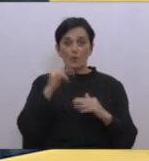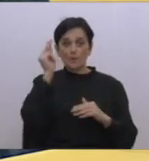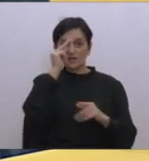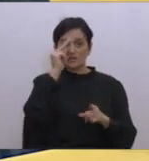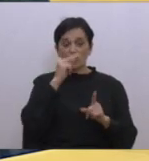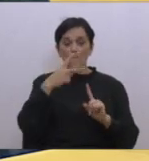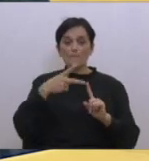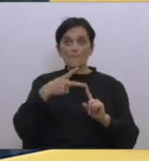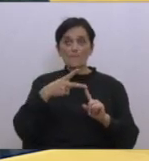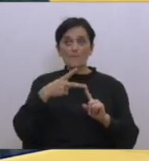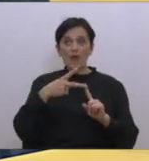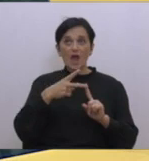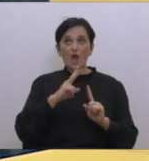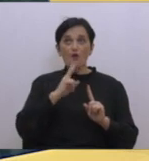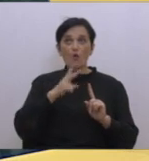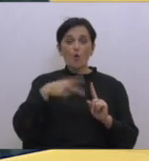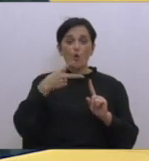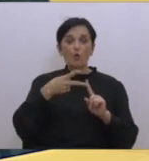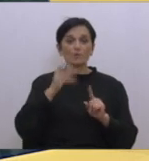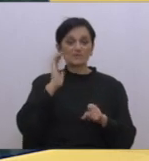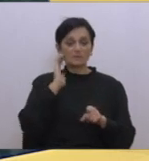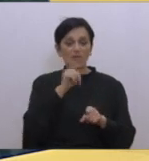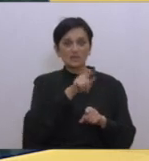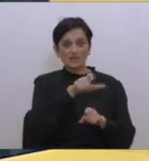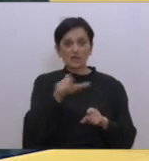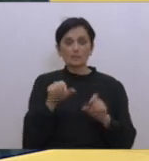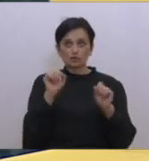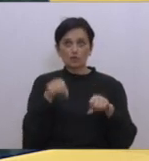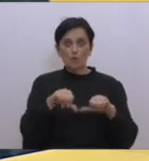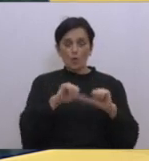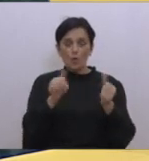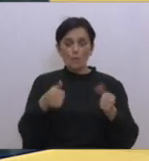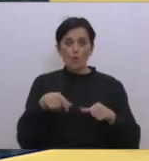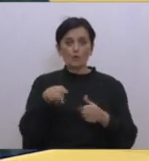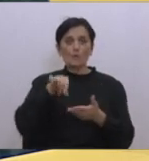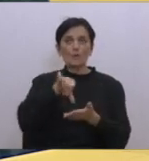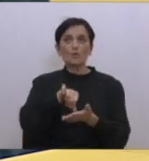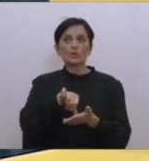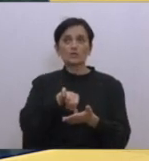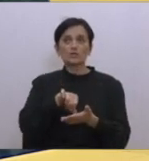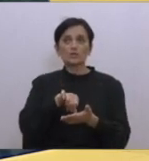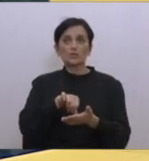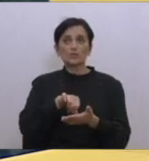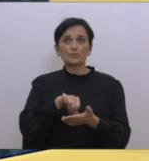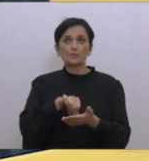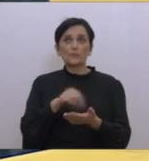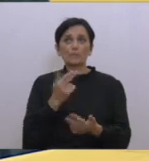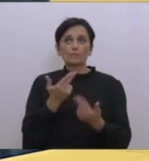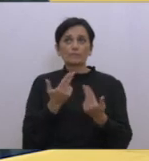sastavlebis meore წლის მსმენელებსაც შეუძლიათ ამ ფორმატში მონაწილეობის მიღება